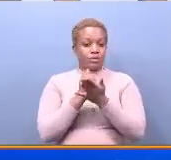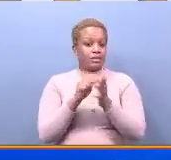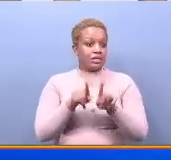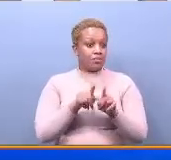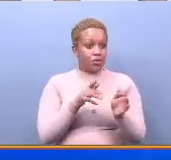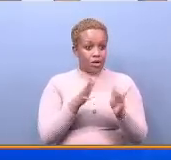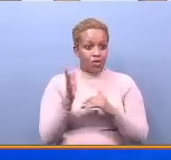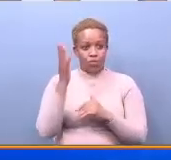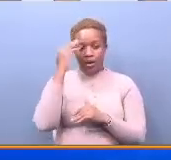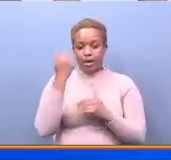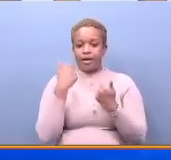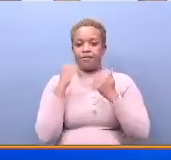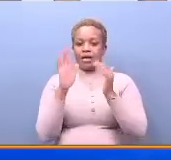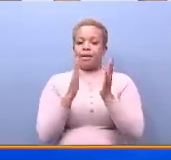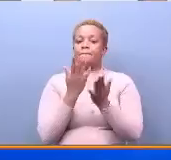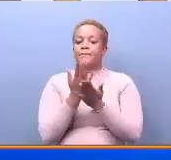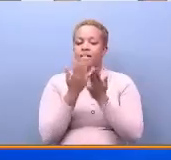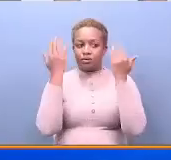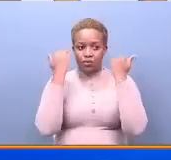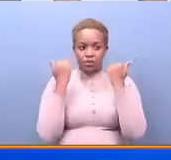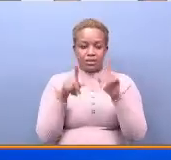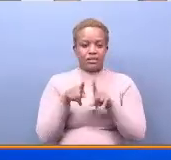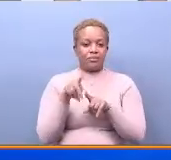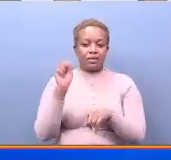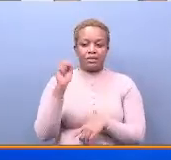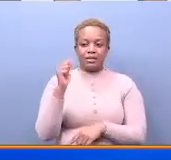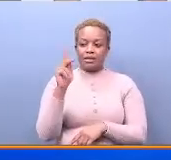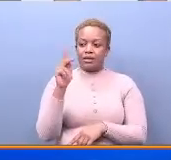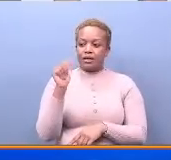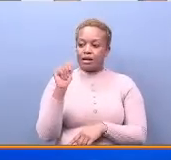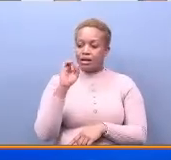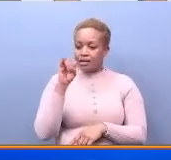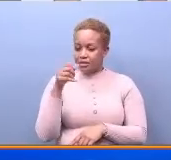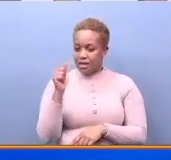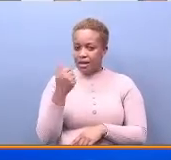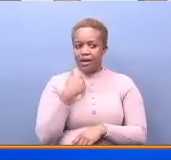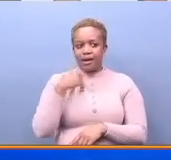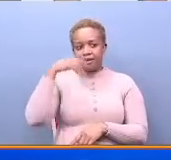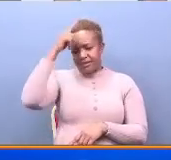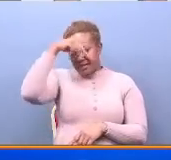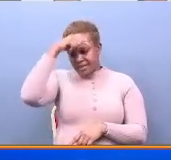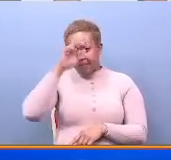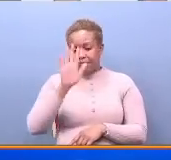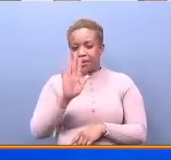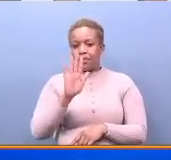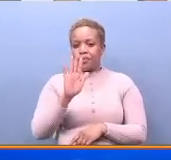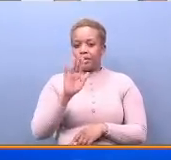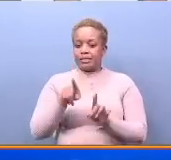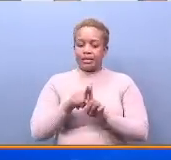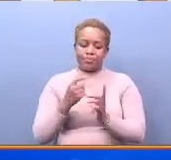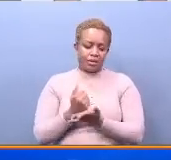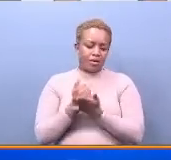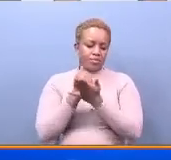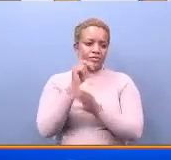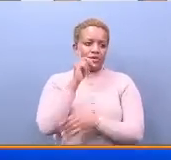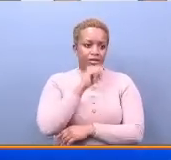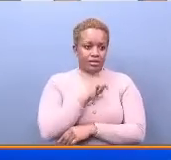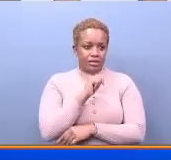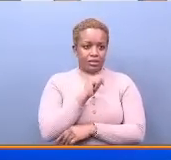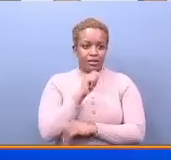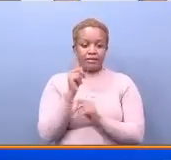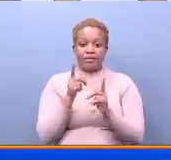bado niko na appeal zangu kotini. Sakaja bado alikuwa na kesi ya degree yake ikasemekana ni bandia, bado amesaidika. Leo dada